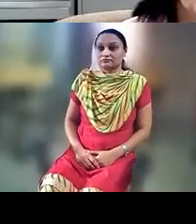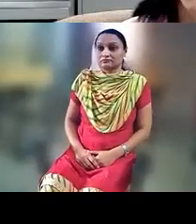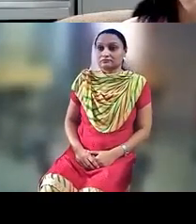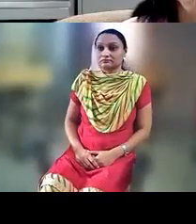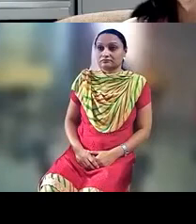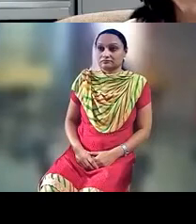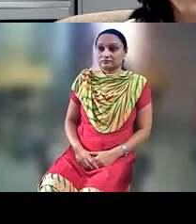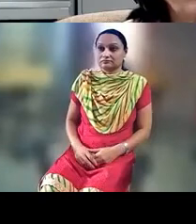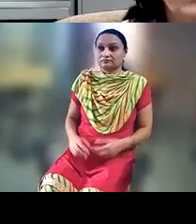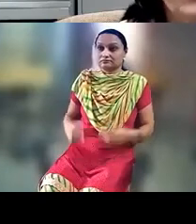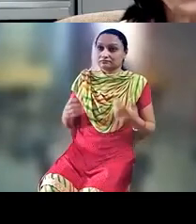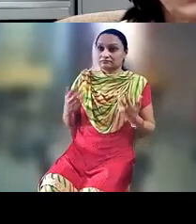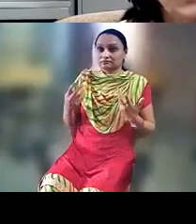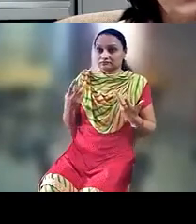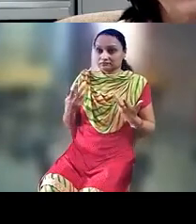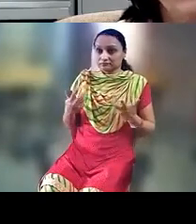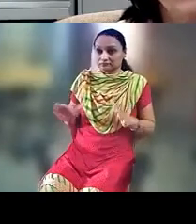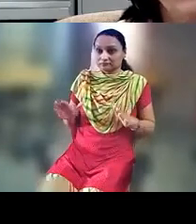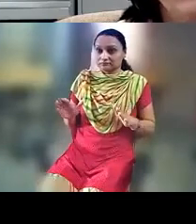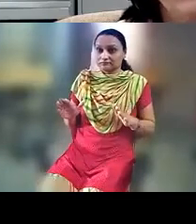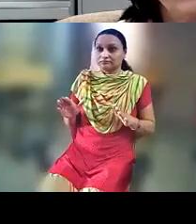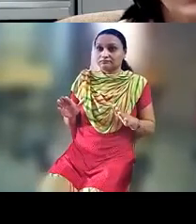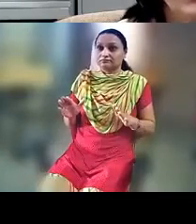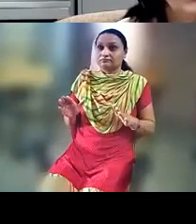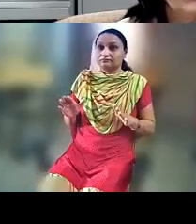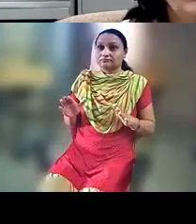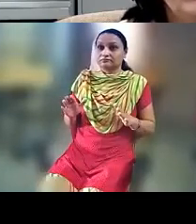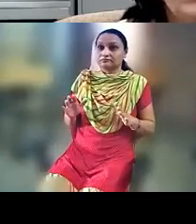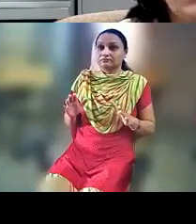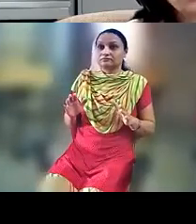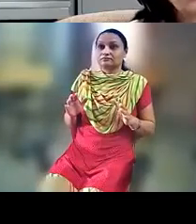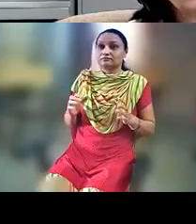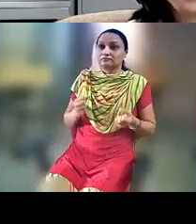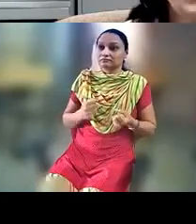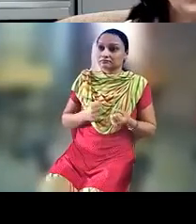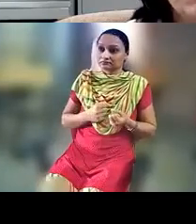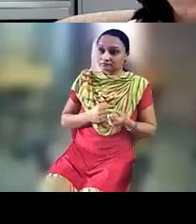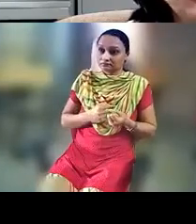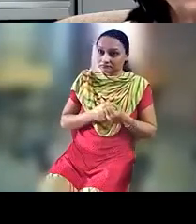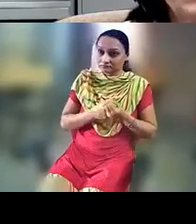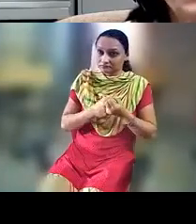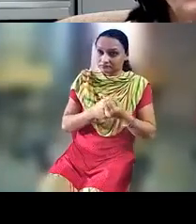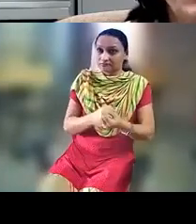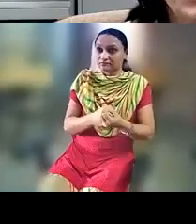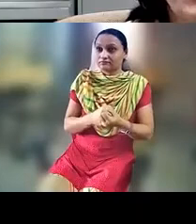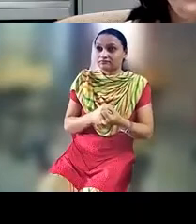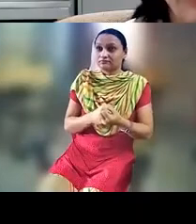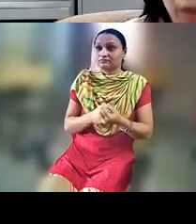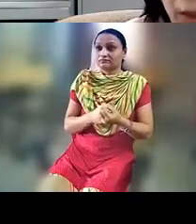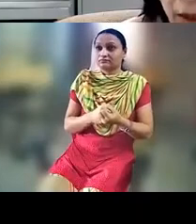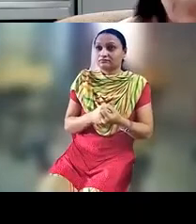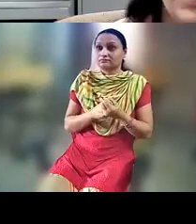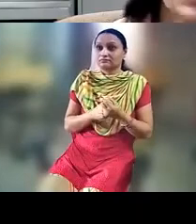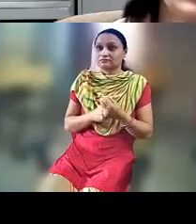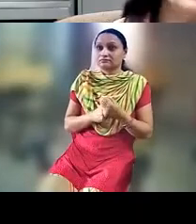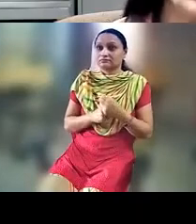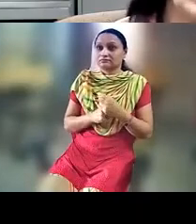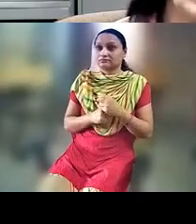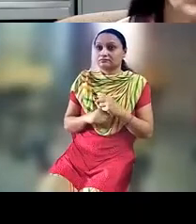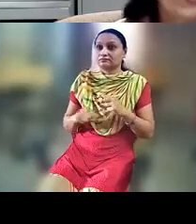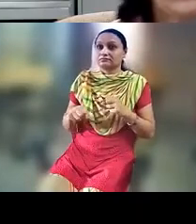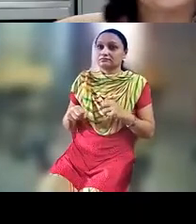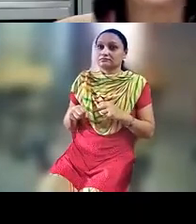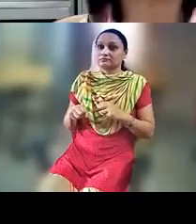जब भी हम बच्चे को प्रेज करें तो हमें उसको उसके अकम्प्लिशमेंट के बारे में बात करनी